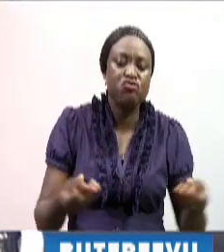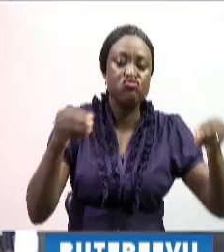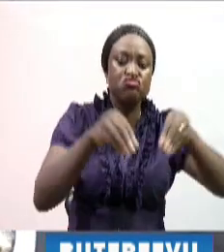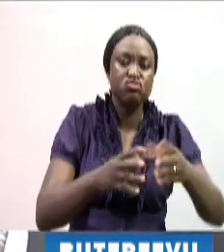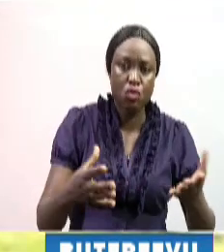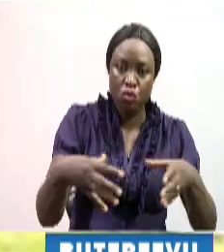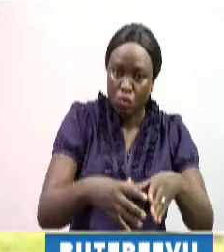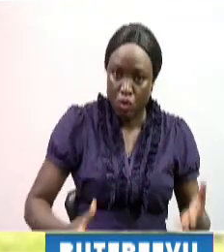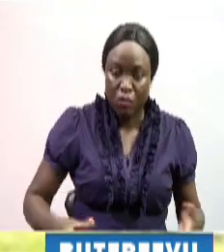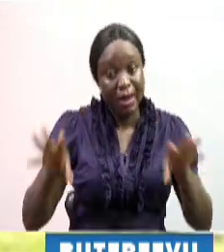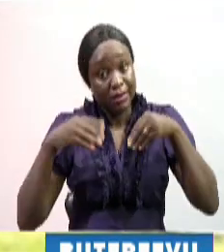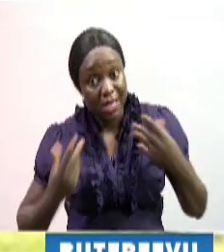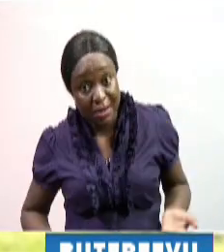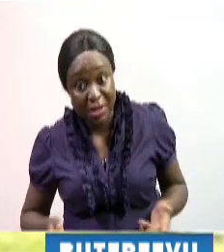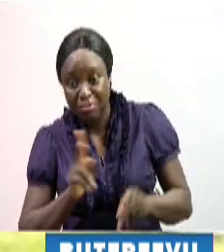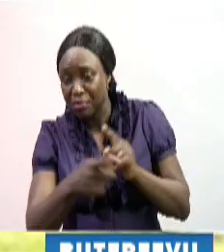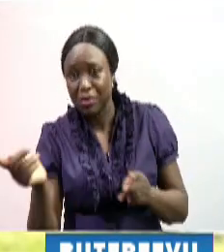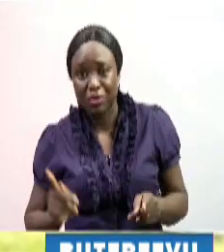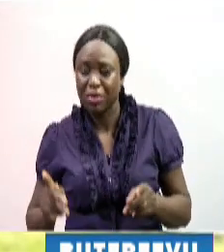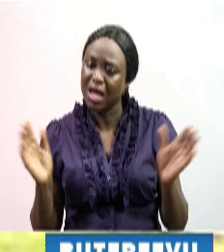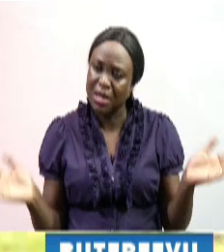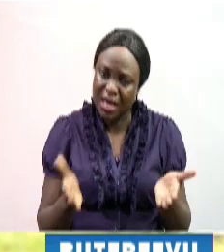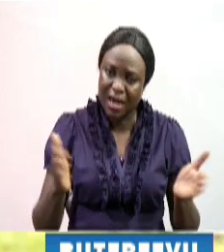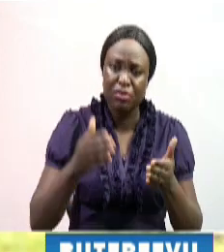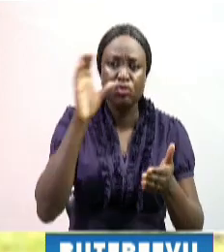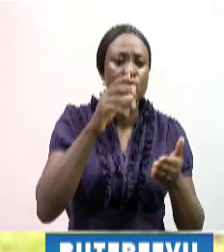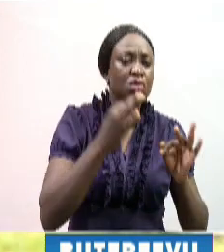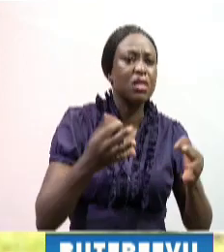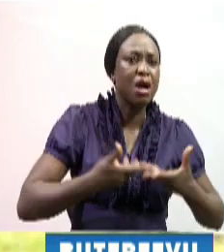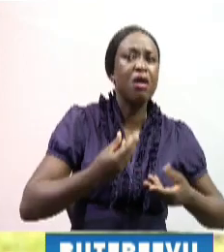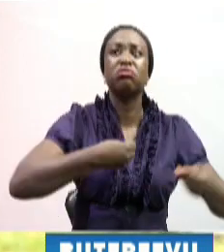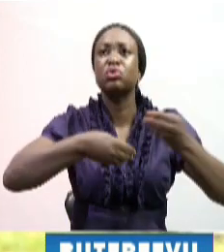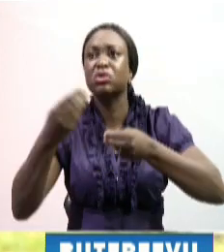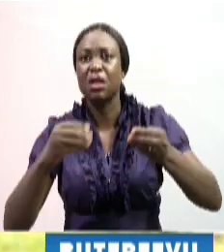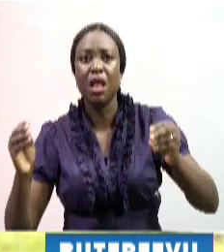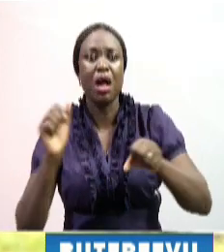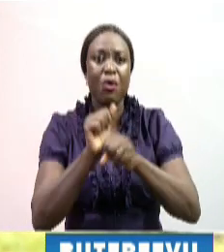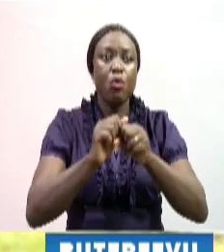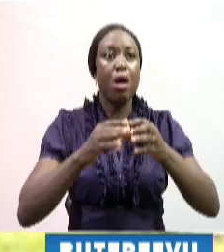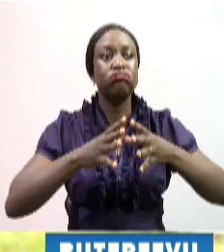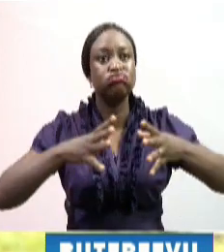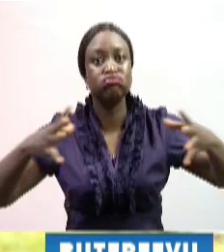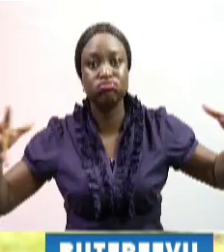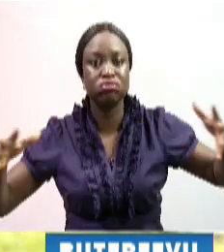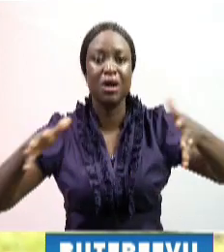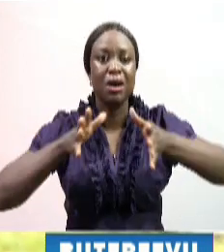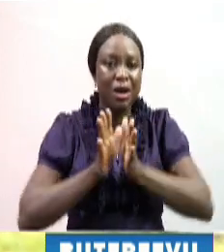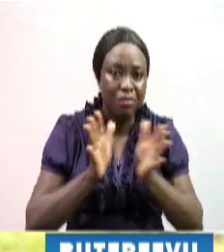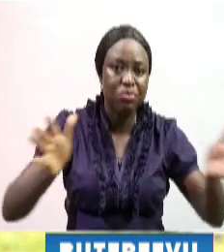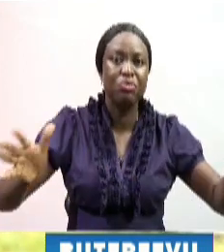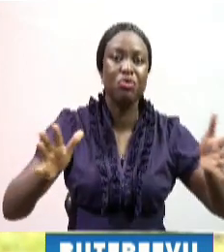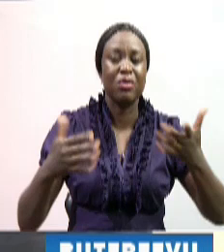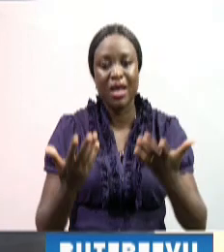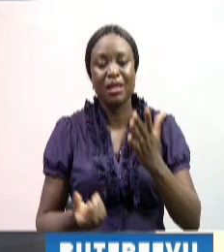ne bakikola bakubiriziddwa okunoonya obutale ate n'okugaziya emirimu egyo gye baba